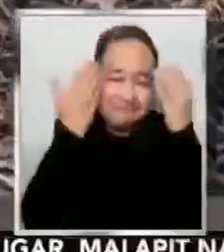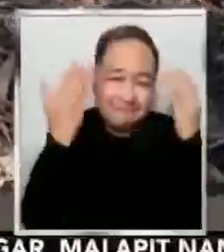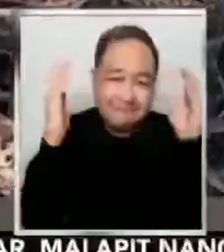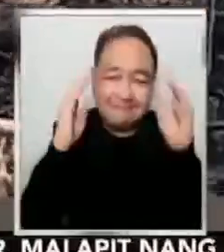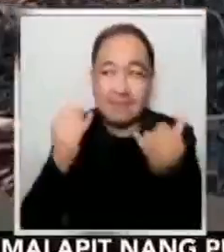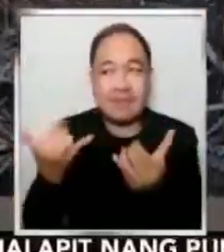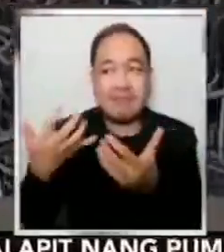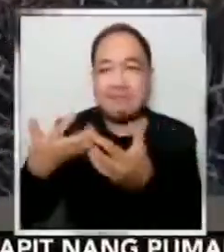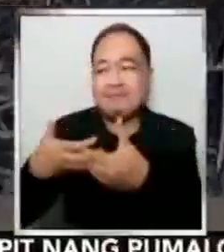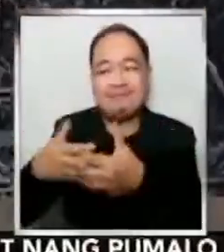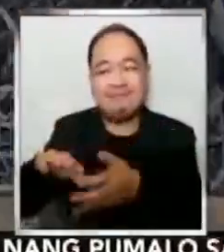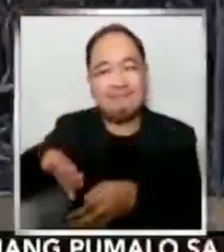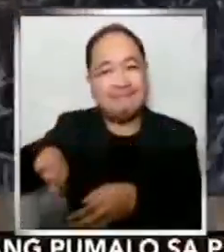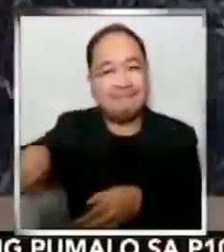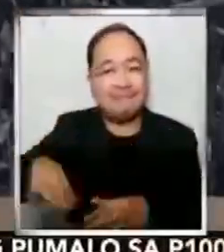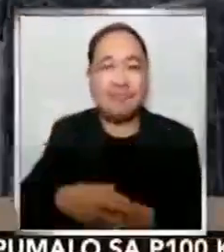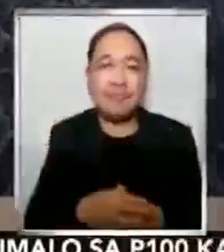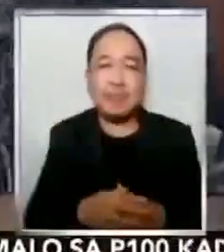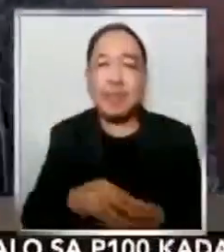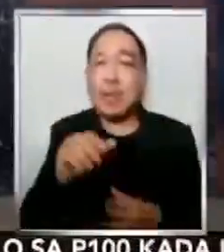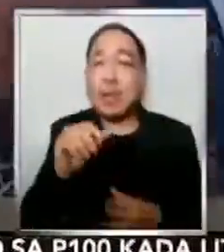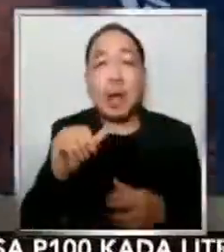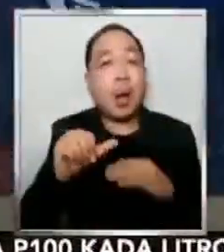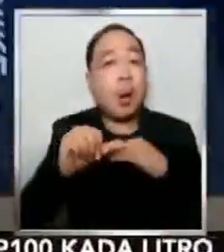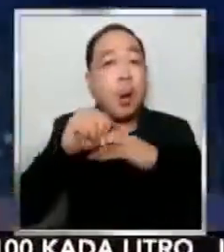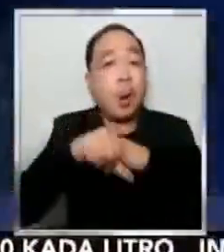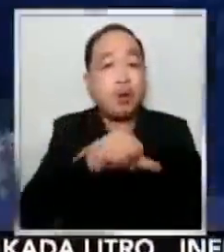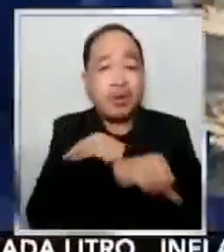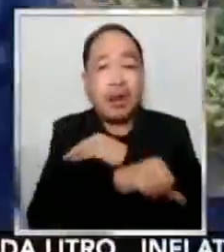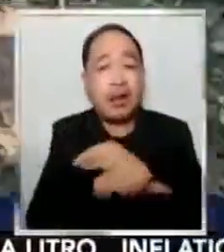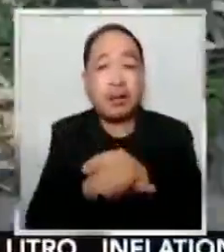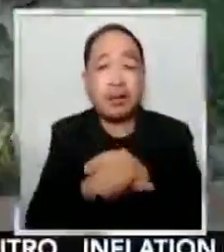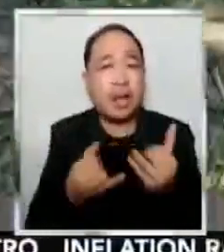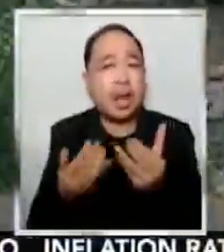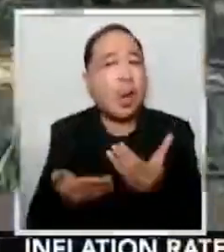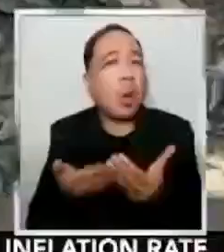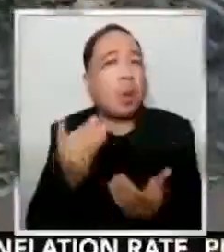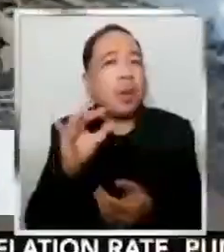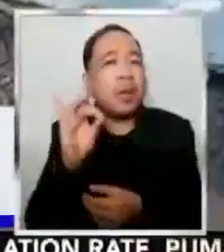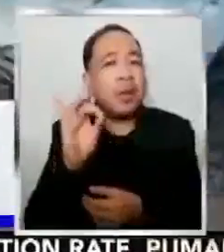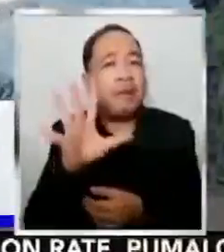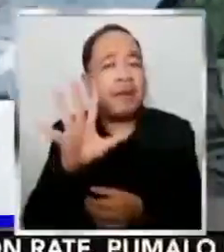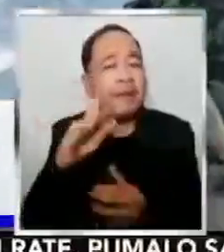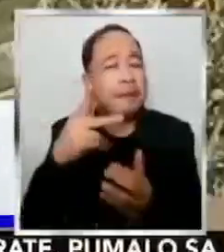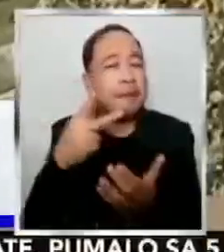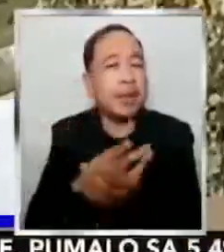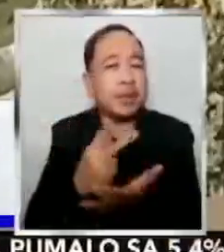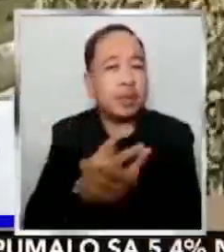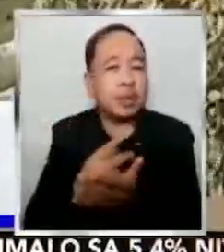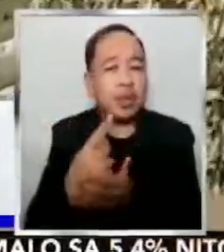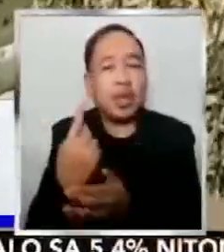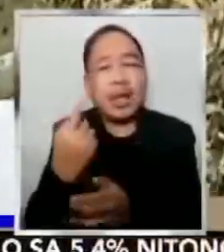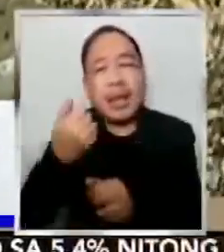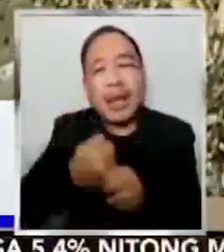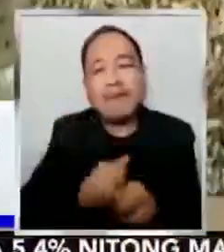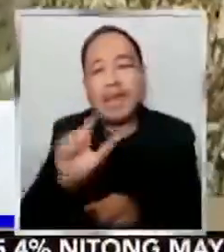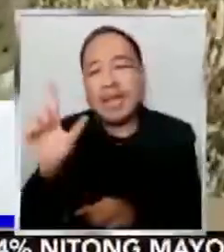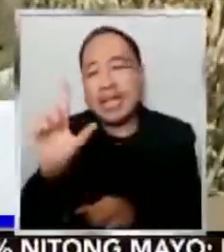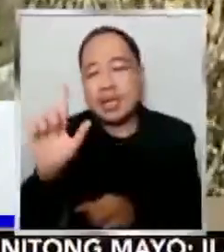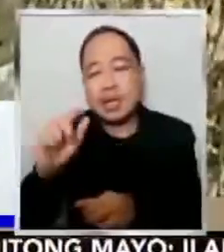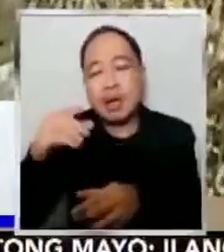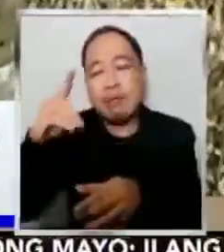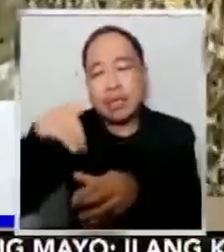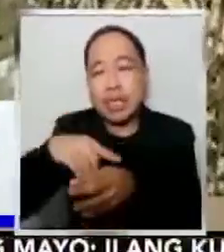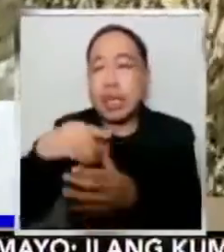Sa Kasiguran Aurora, kung saan umaabot na sa 85 pesos kada litro ang presyo ng diesel, wala raw magawa ang ilang